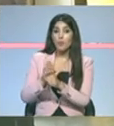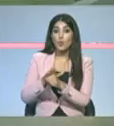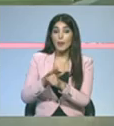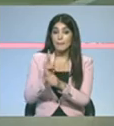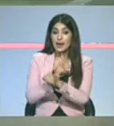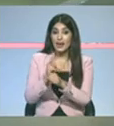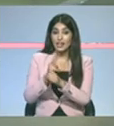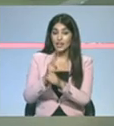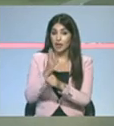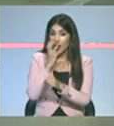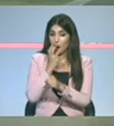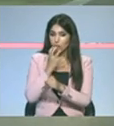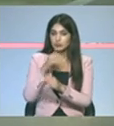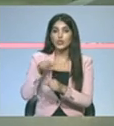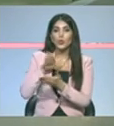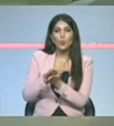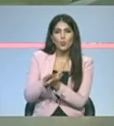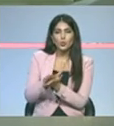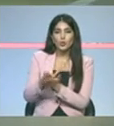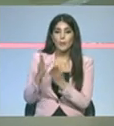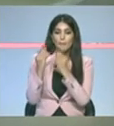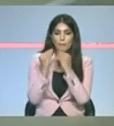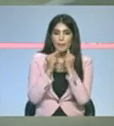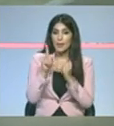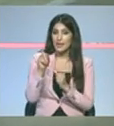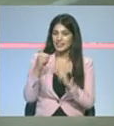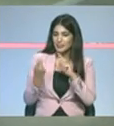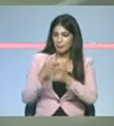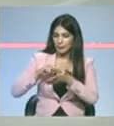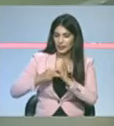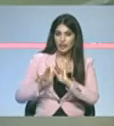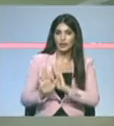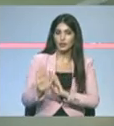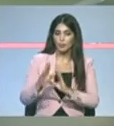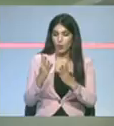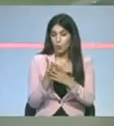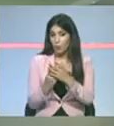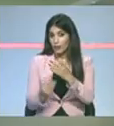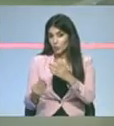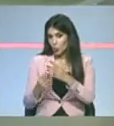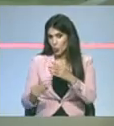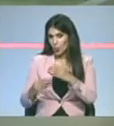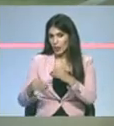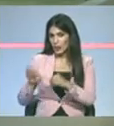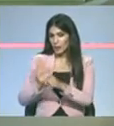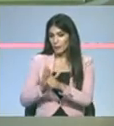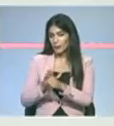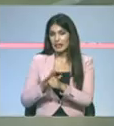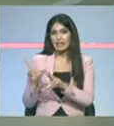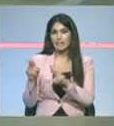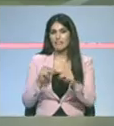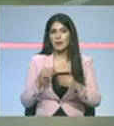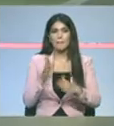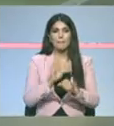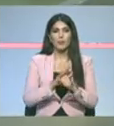تقاوم الحرارة تموت بالماء البارد، ومن بعد يخرج معناها ديشي ما عندوش خطورة مشابه للنفايات المنزلية، بعد